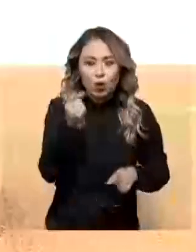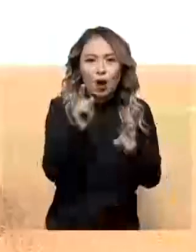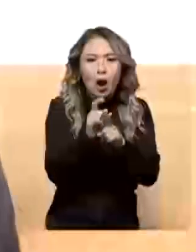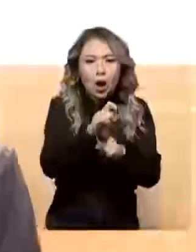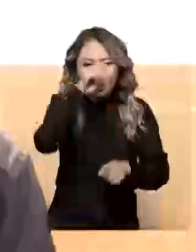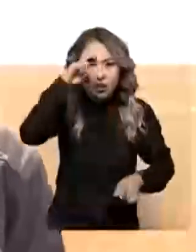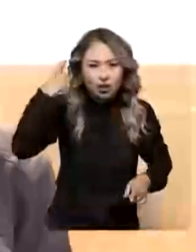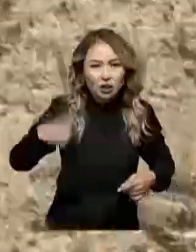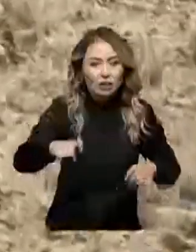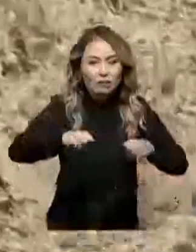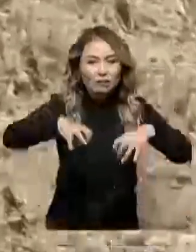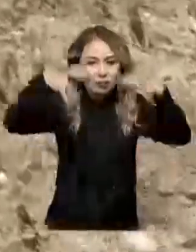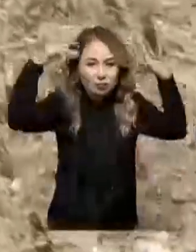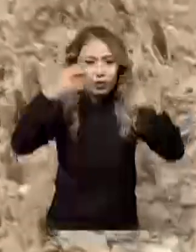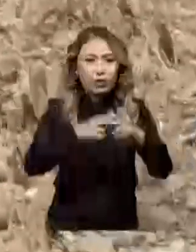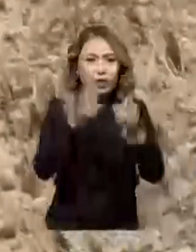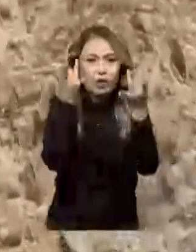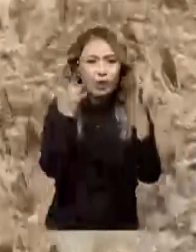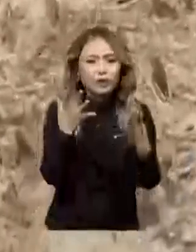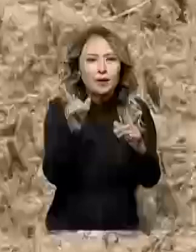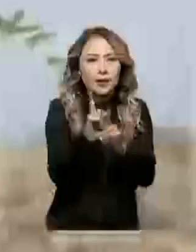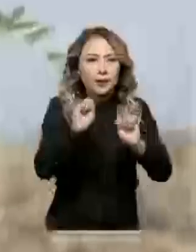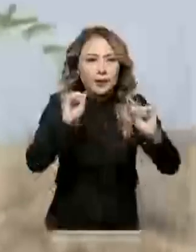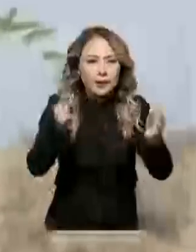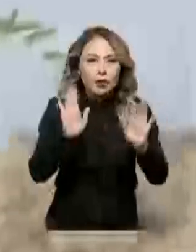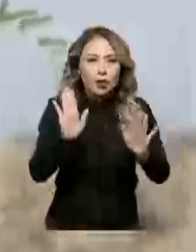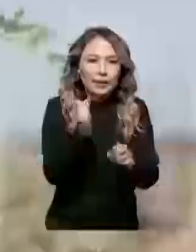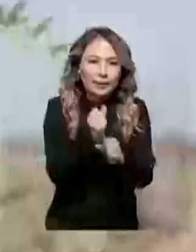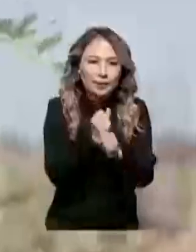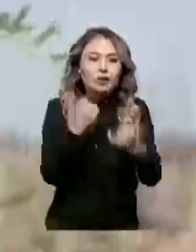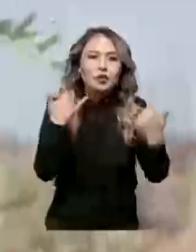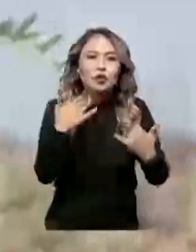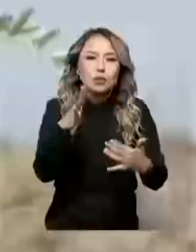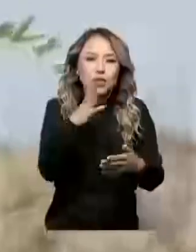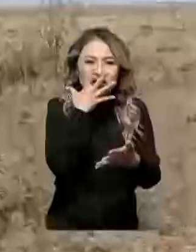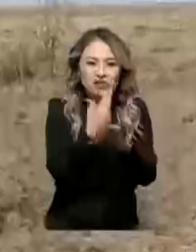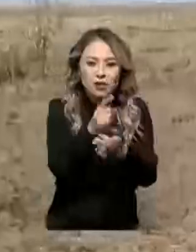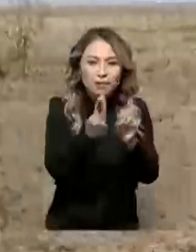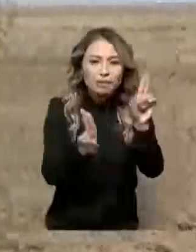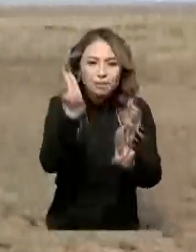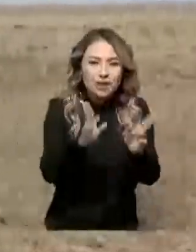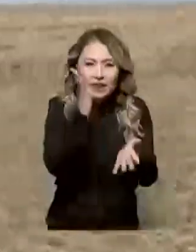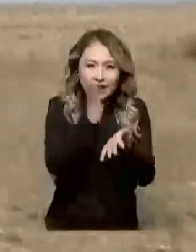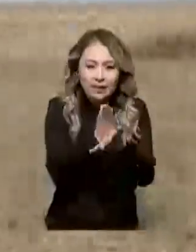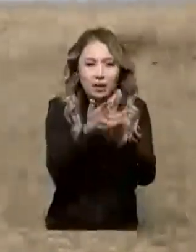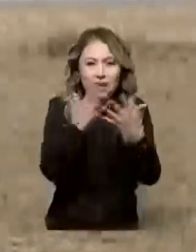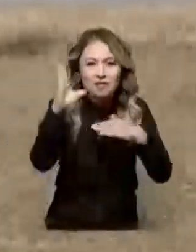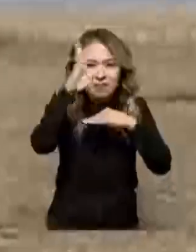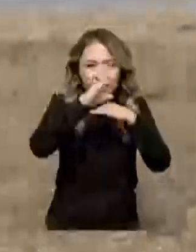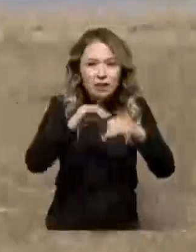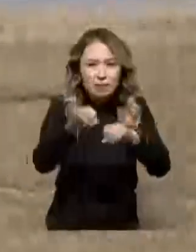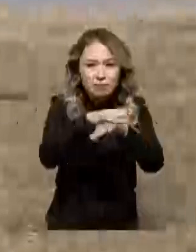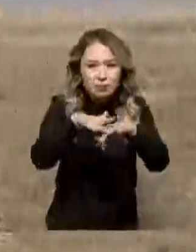у буланып кетеді. Шегірткемен шайқасудың көпшілік біле бермейтін өзіндік әдіс тәсілі бар. Балаңғұрттың кешке қарай бір